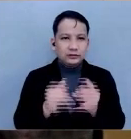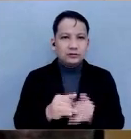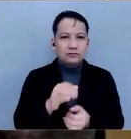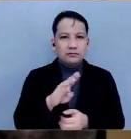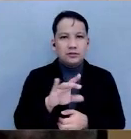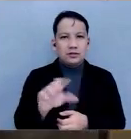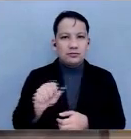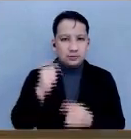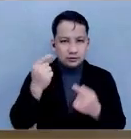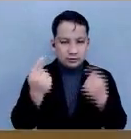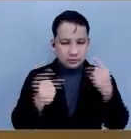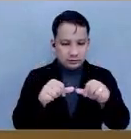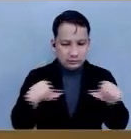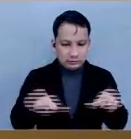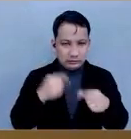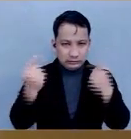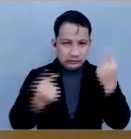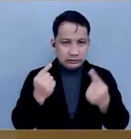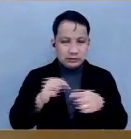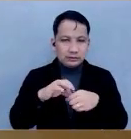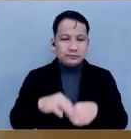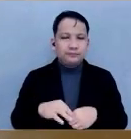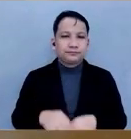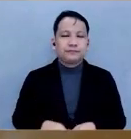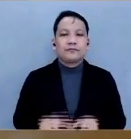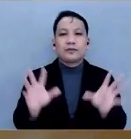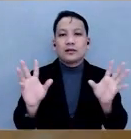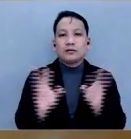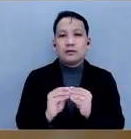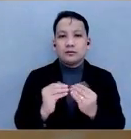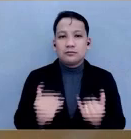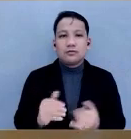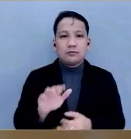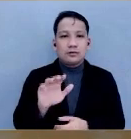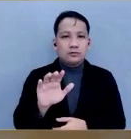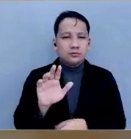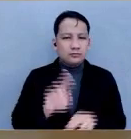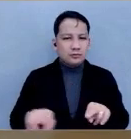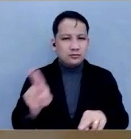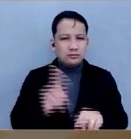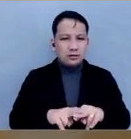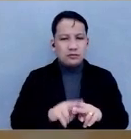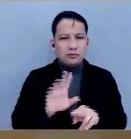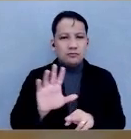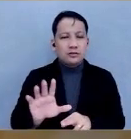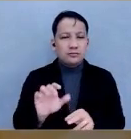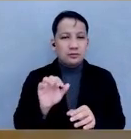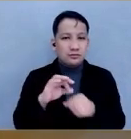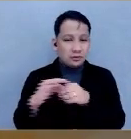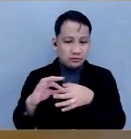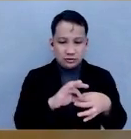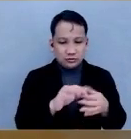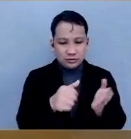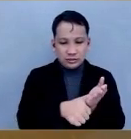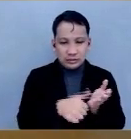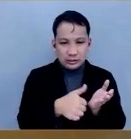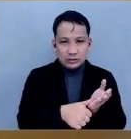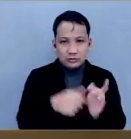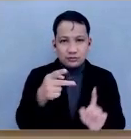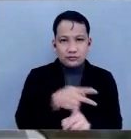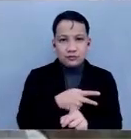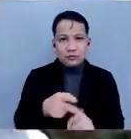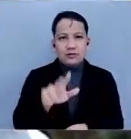concern sa eleksyon. Ang mga insidenteng ito dumagdag sa bilang ng mga election-related violence na umaabot na sa